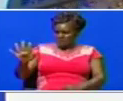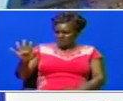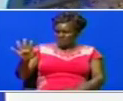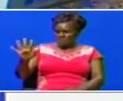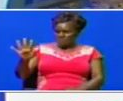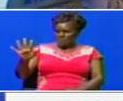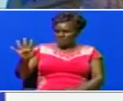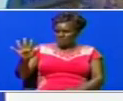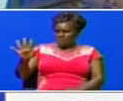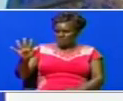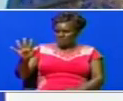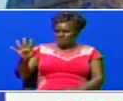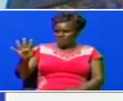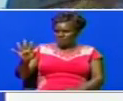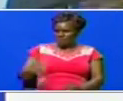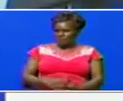765. Yeah, thank you.